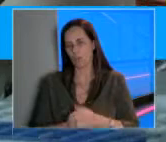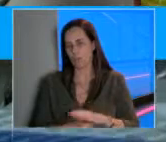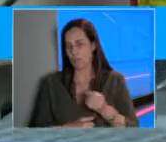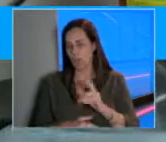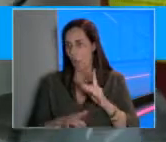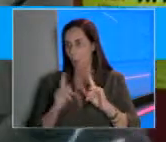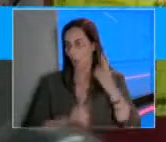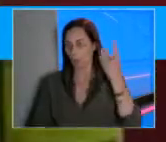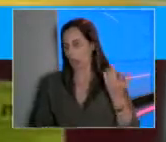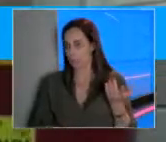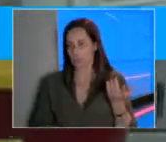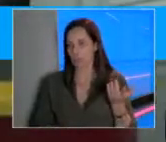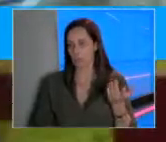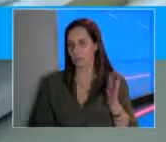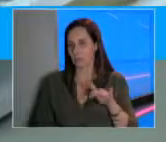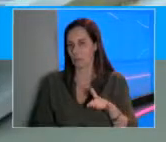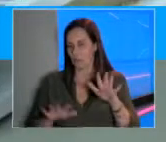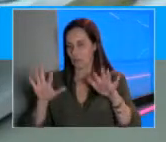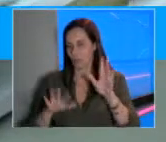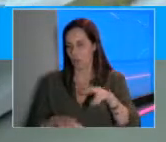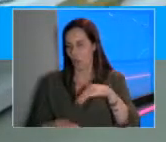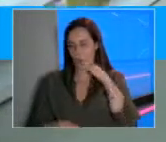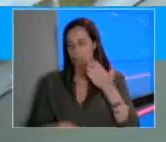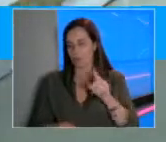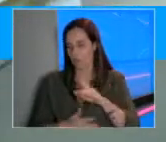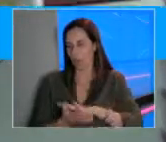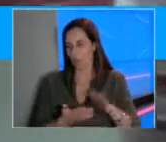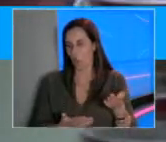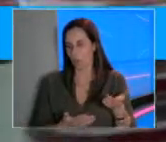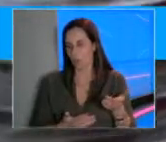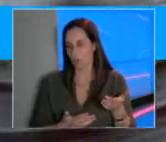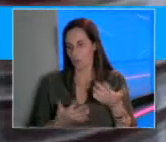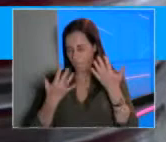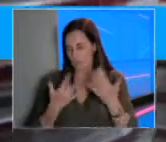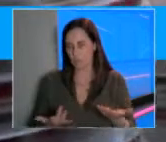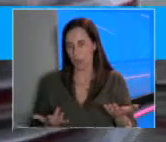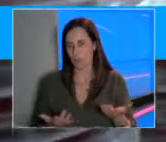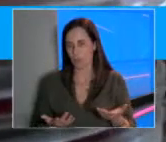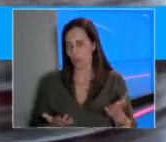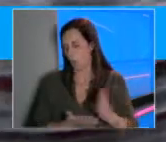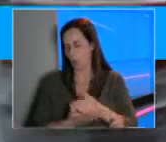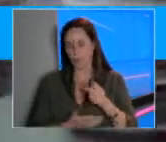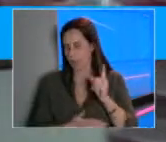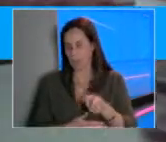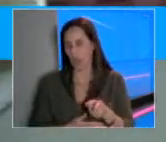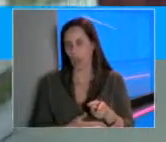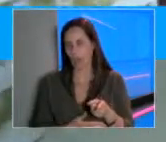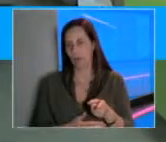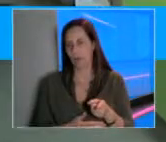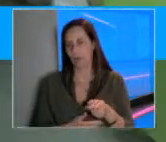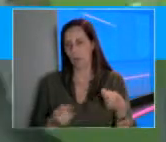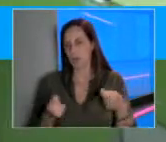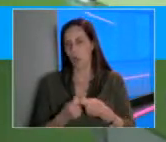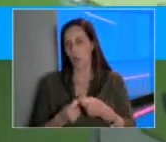היא לא מאוד גבוהה, אז גם 10,000 יכולים להספיק. זה פשוט מספר שנקבע, אבל הוא צריך להיות